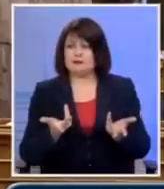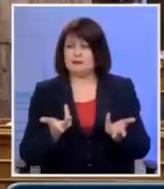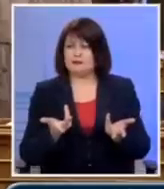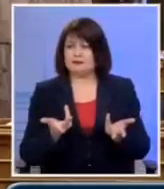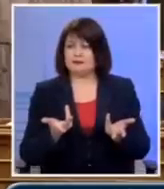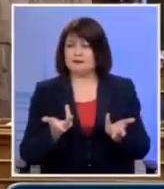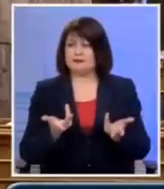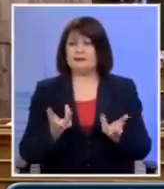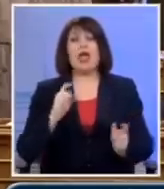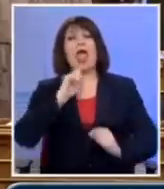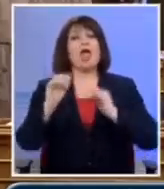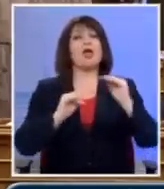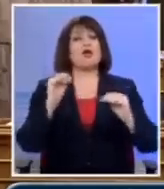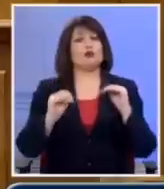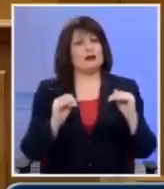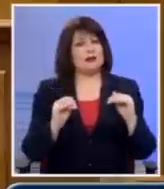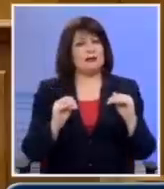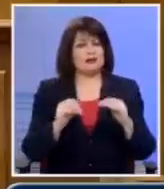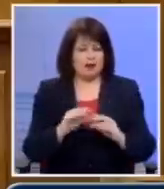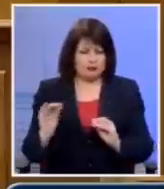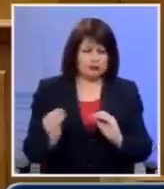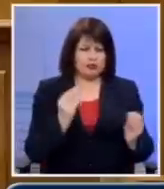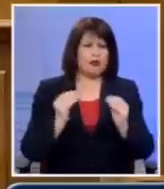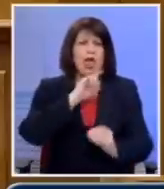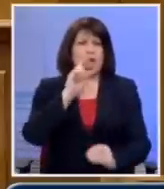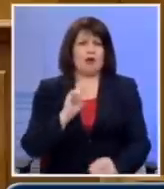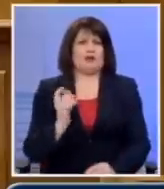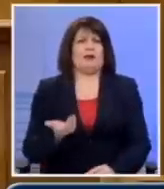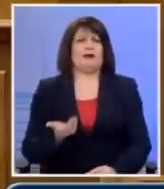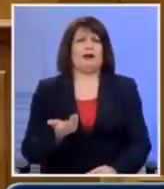και τα ερωτήματα που προκύπτουν,